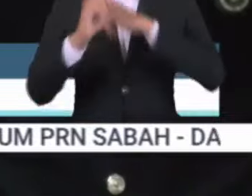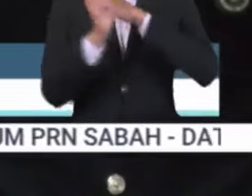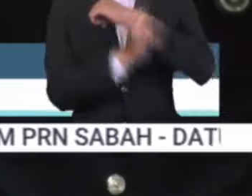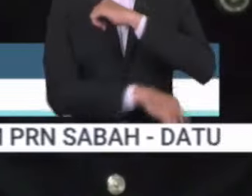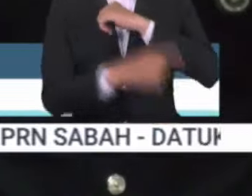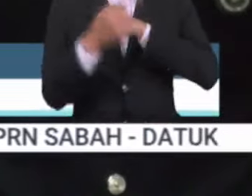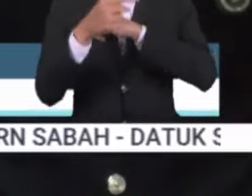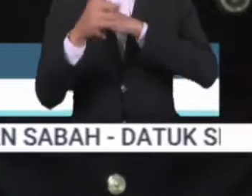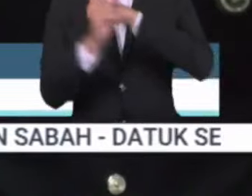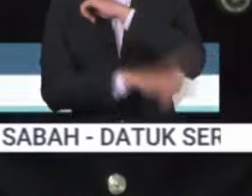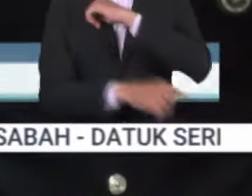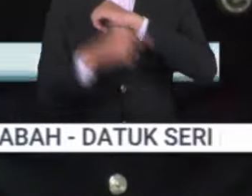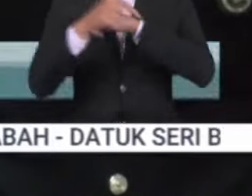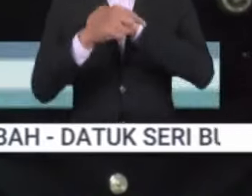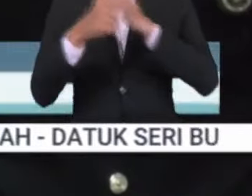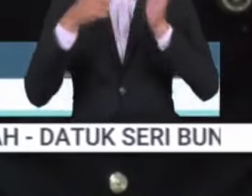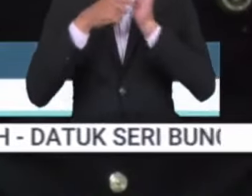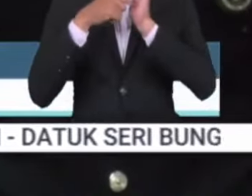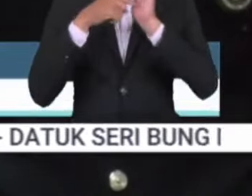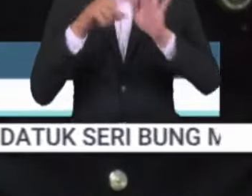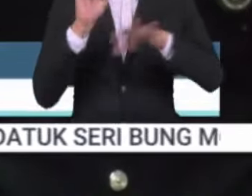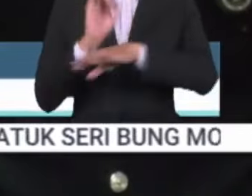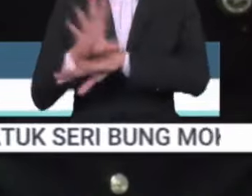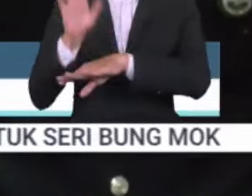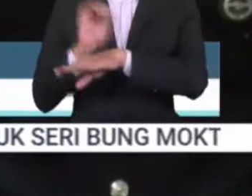Tindakan ini adalah mesej